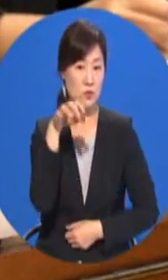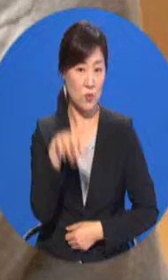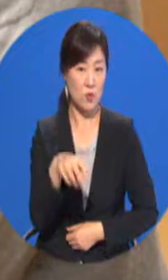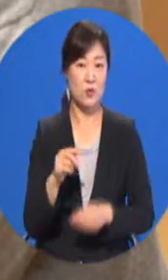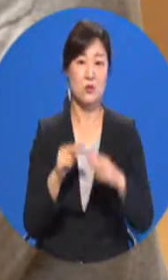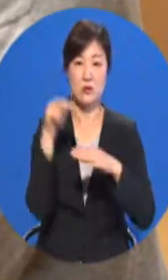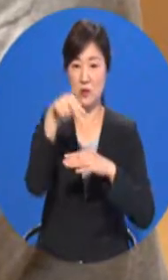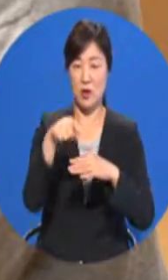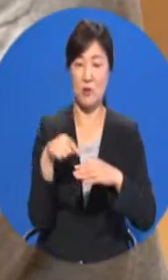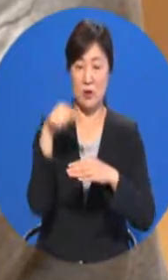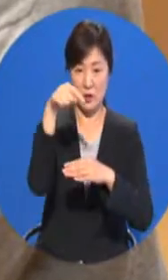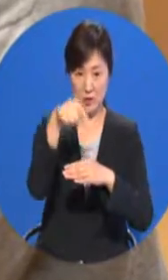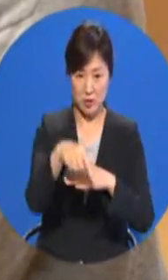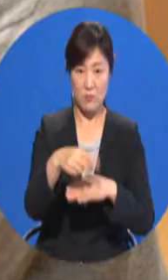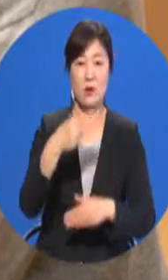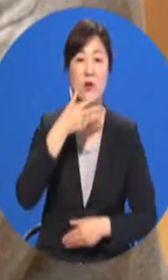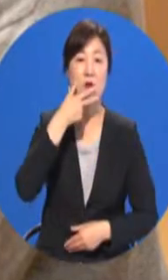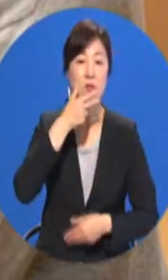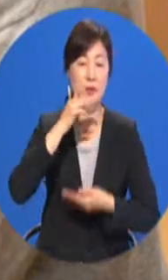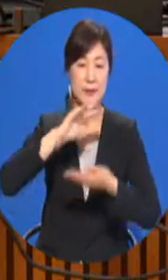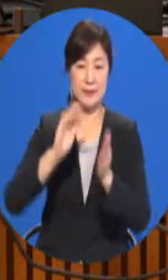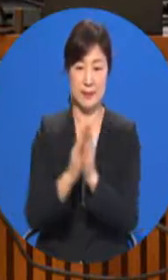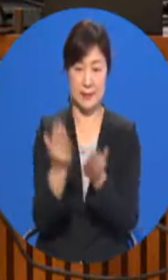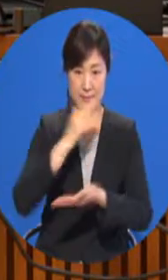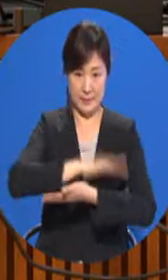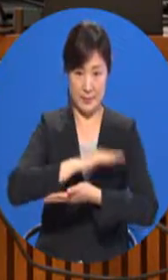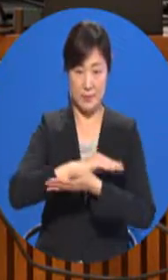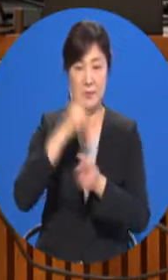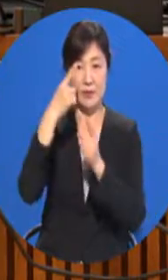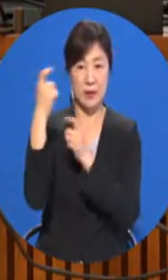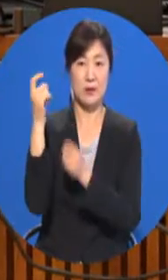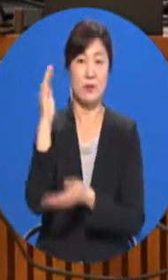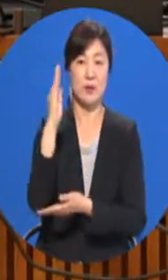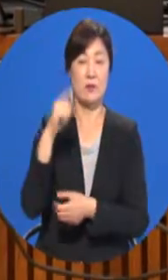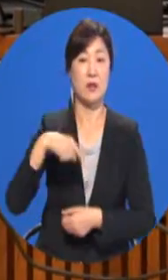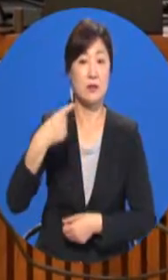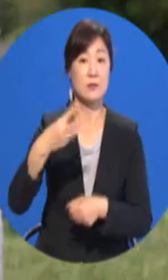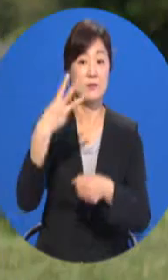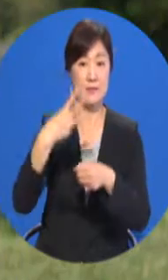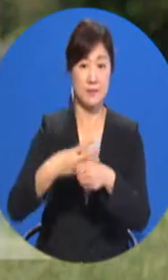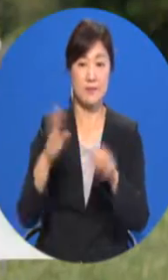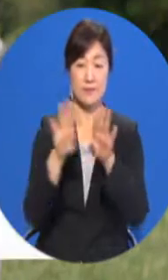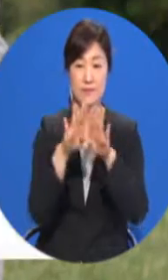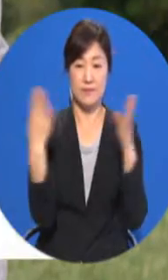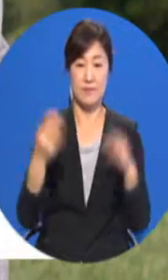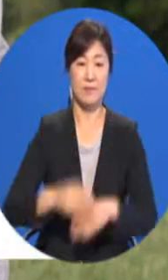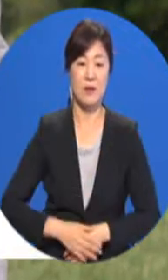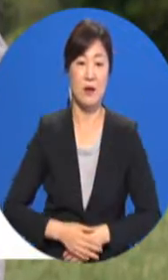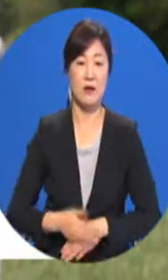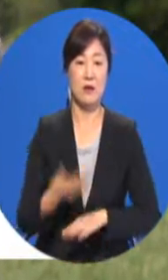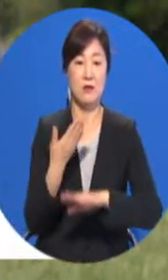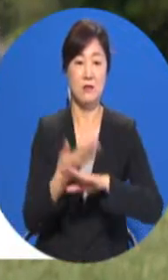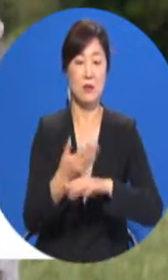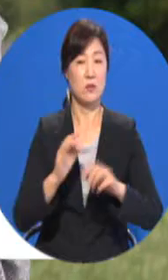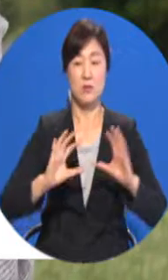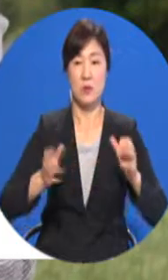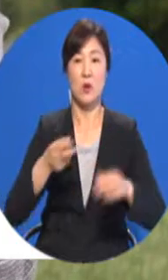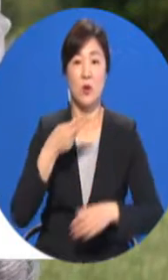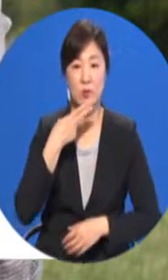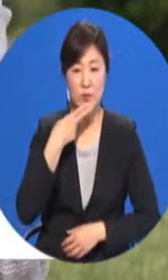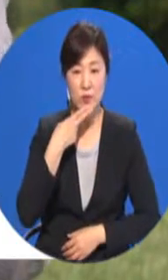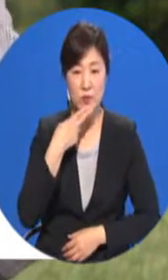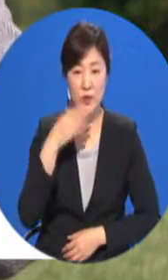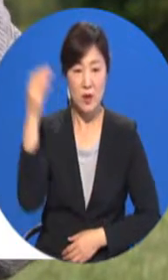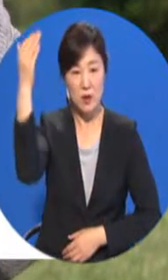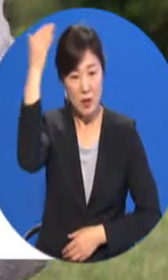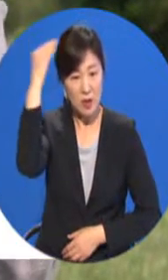너머너머 영문판 출간 기념 학술 대회를 비롯해 이번이 세 번째입니다. 다른 나라에는 없다. 그래서